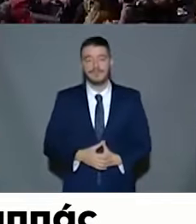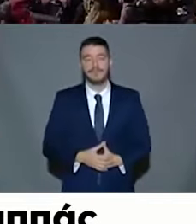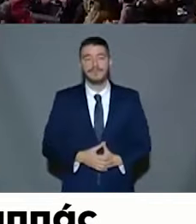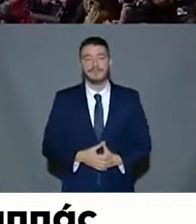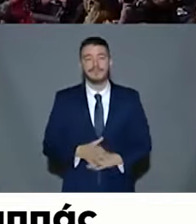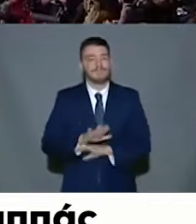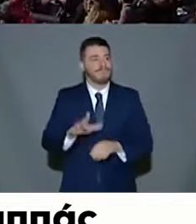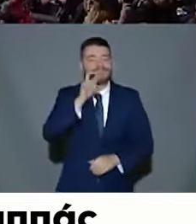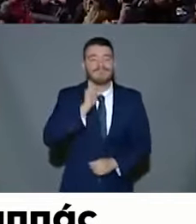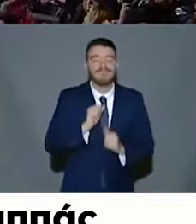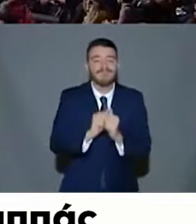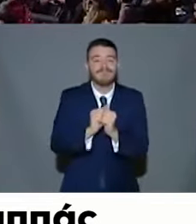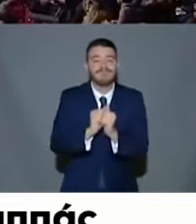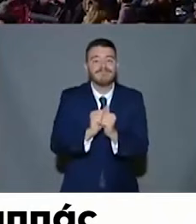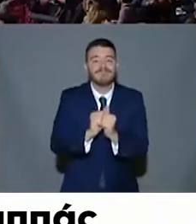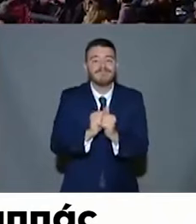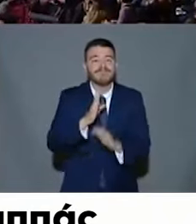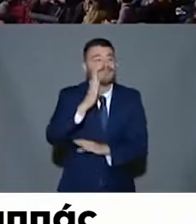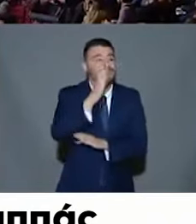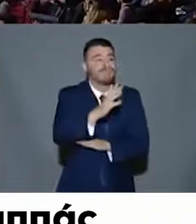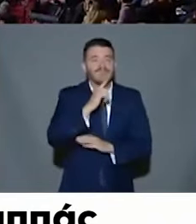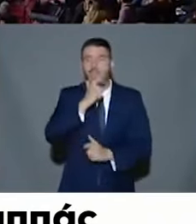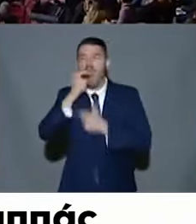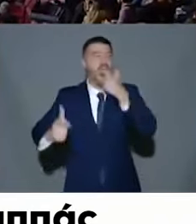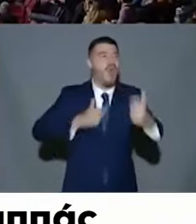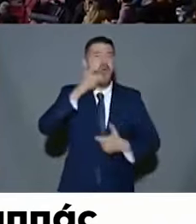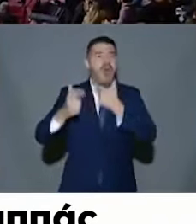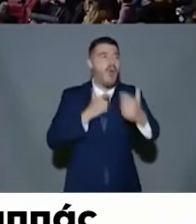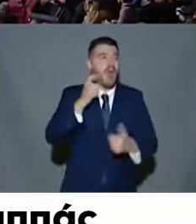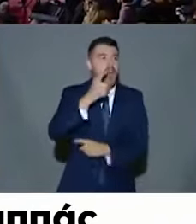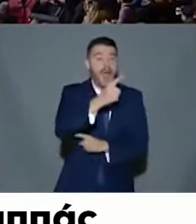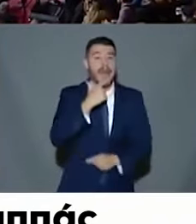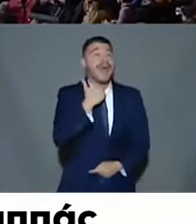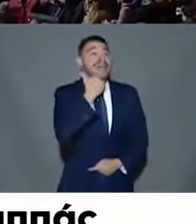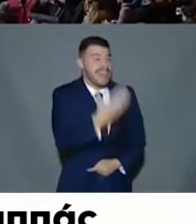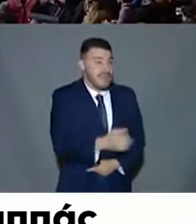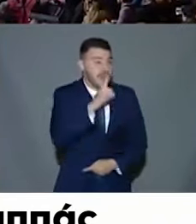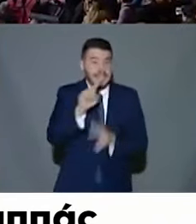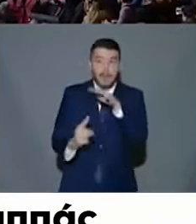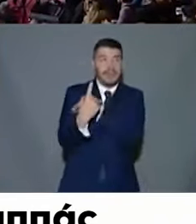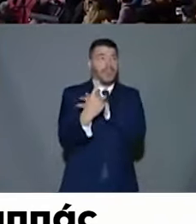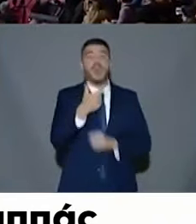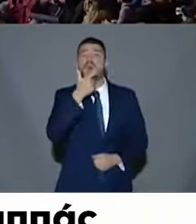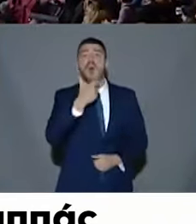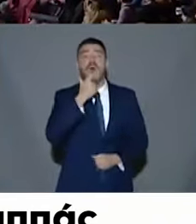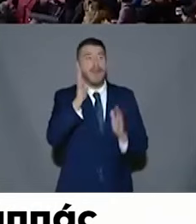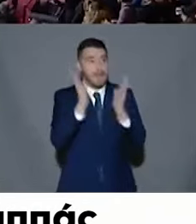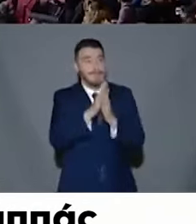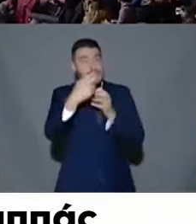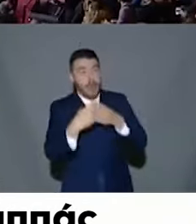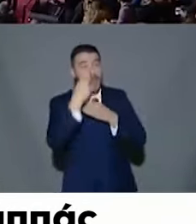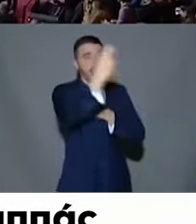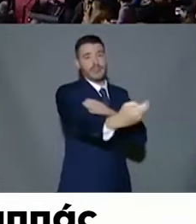εγώ. Μιλήσαμε όλοι και με τους τρεις τους το Σαββατοκύριακο και ο ευνηδιασμός τους φάνηκε απολύτως ειλικρινής για την πρωτοβουλία του Αλέξη Τσίπρα. Με